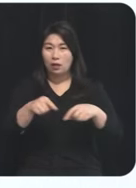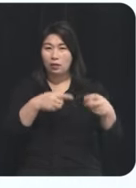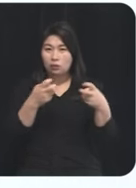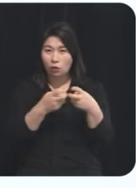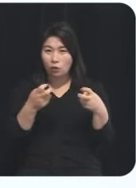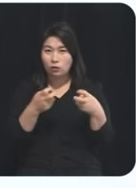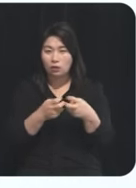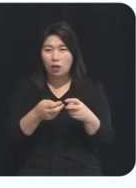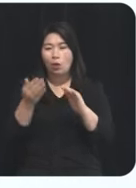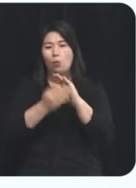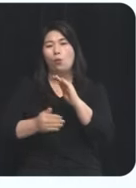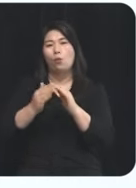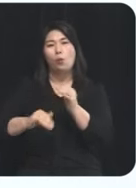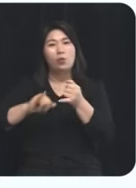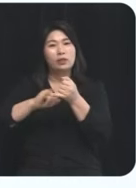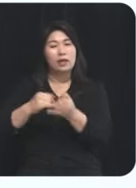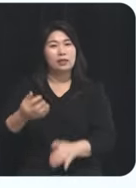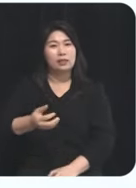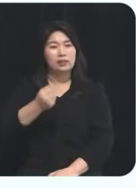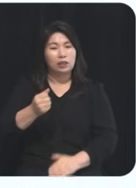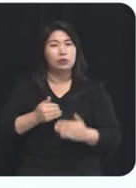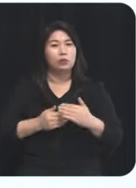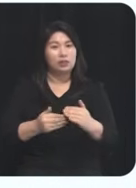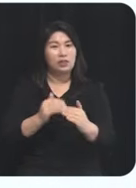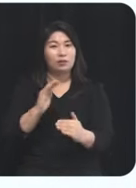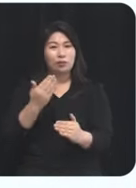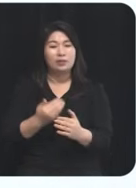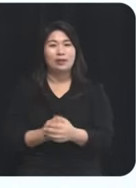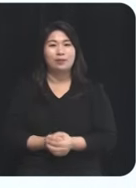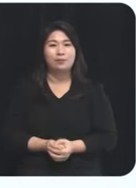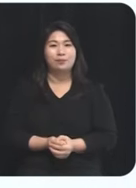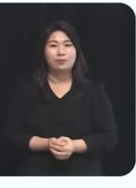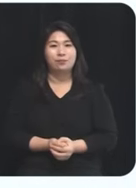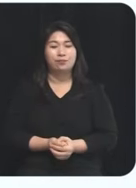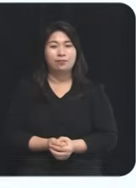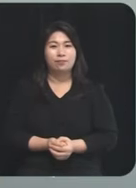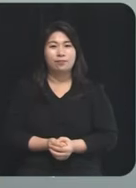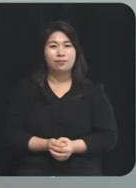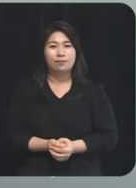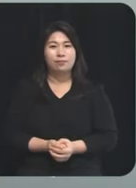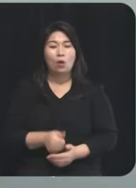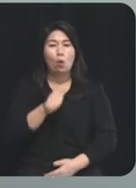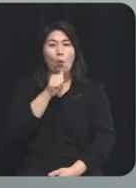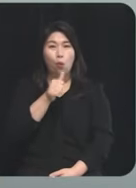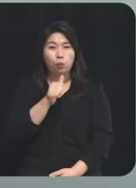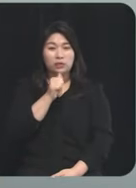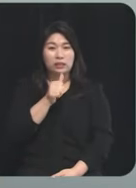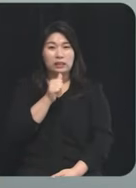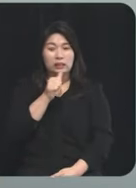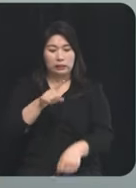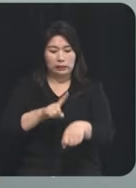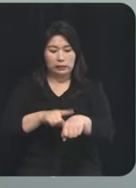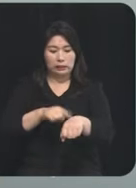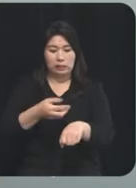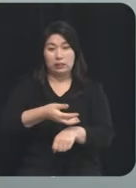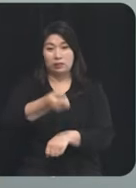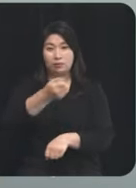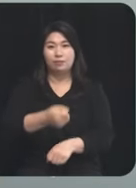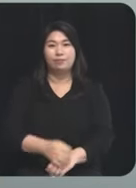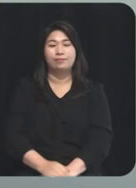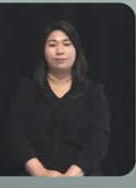내지 공약을 주제로 해서 진행을 하도록 하겠습니다. 각 후보별로 5분씩 시간이